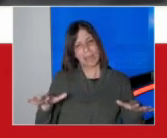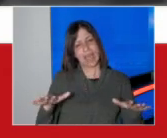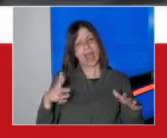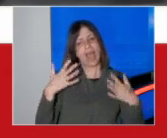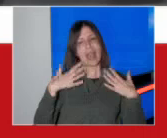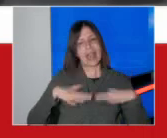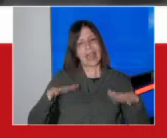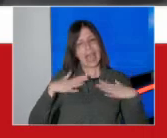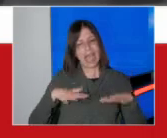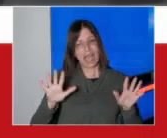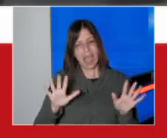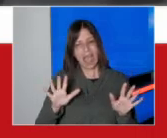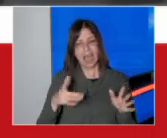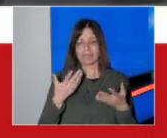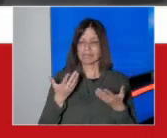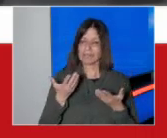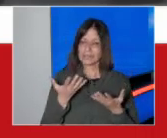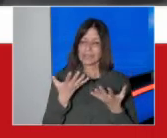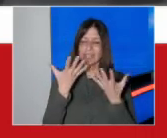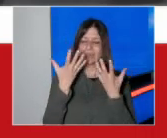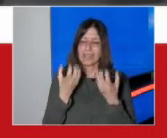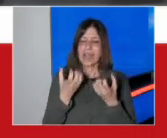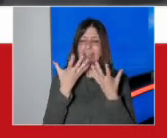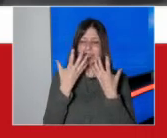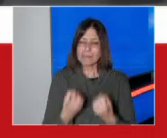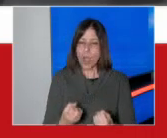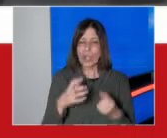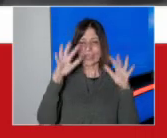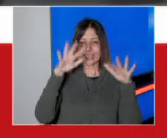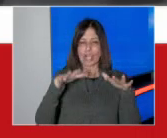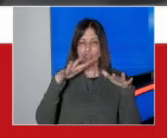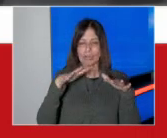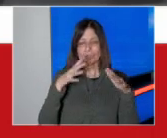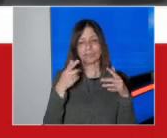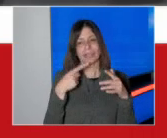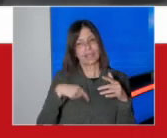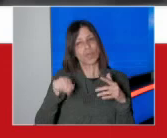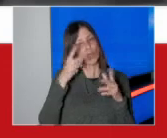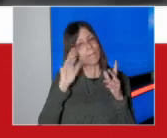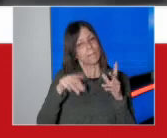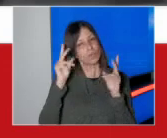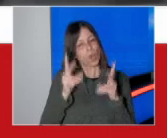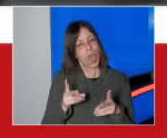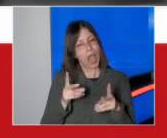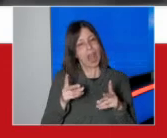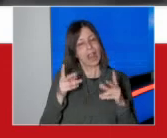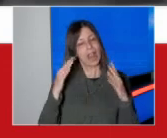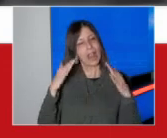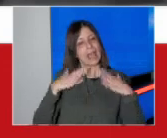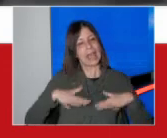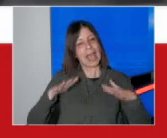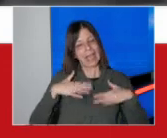לשאוב או לספוג את כל 100 גשמים שהצטברו, אנחנו גם נוכל להירגע, ואני מאוד מקווה,